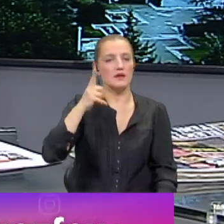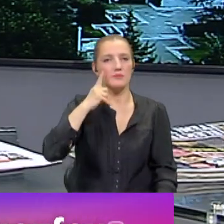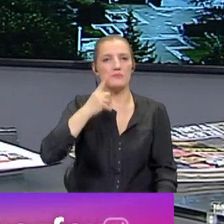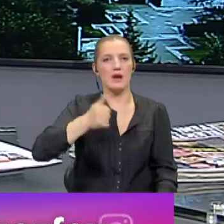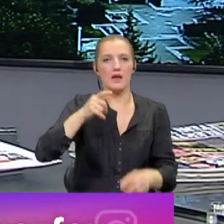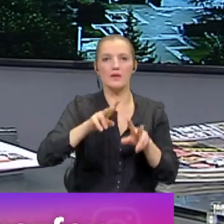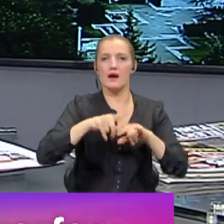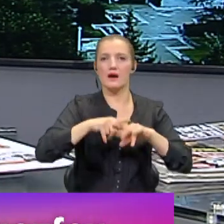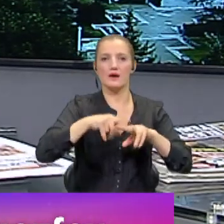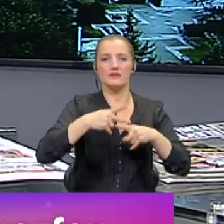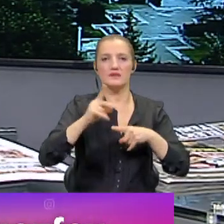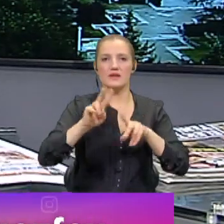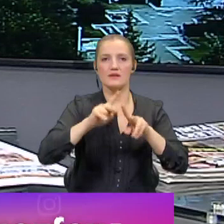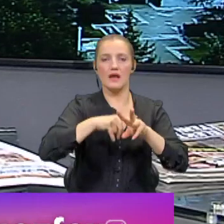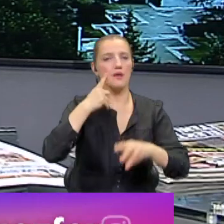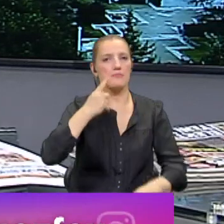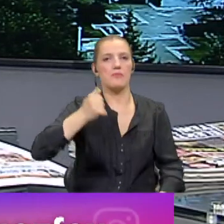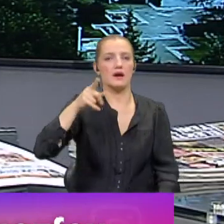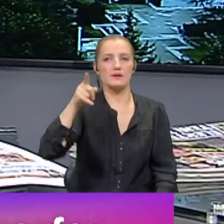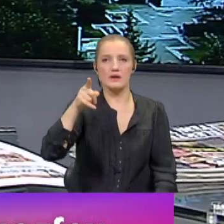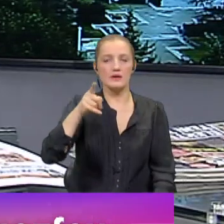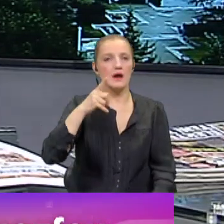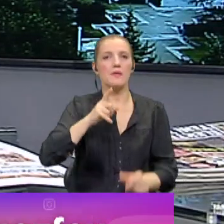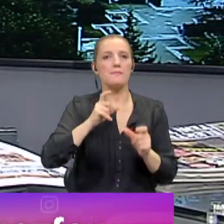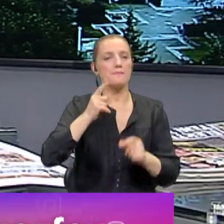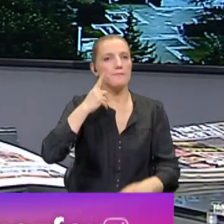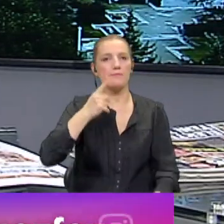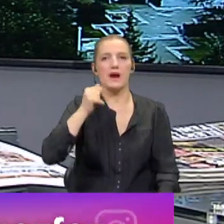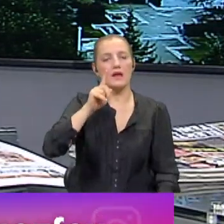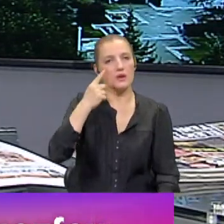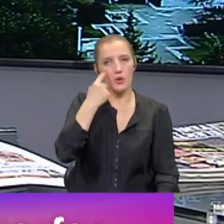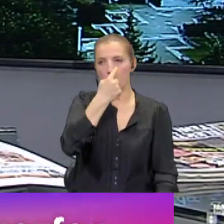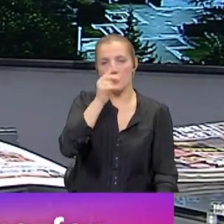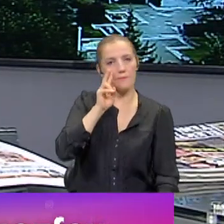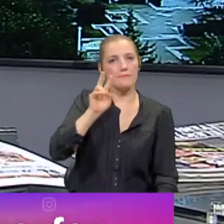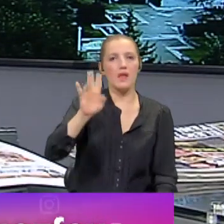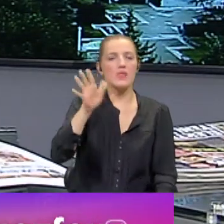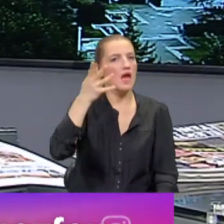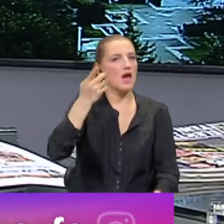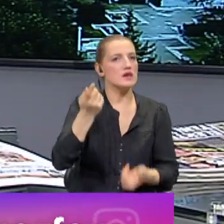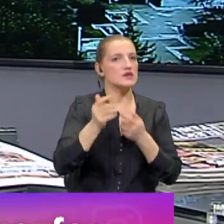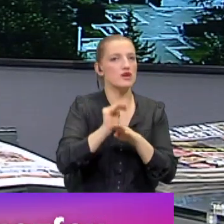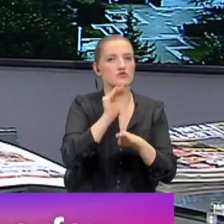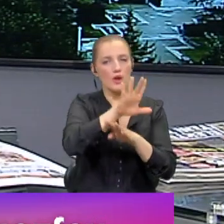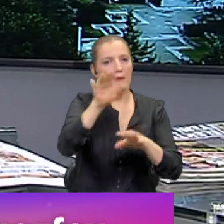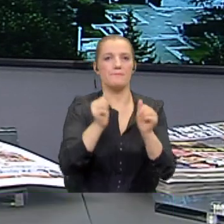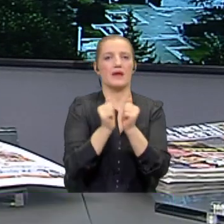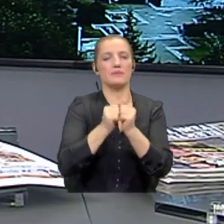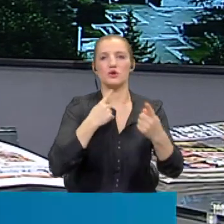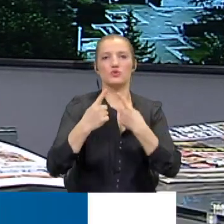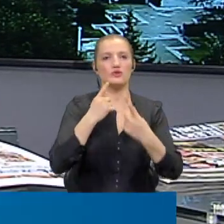hazine maliye Bakın şimdi ekonomiyi Sayın bakanın Gözlerine Baka baka bir anlayana ne Yaşıyoruz bir beraberce